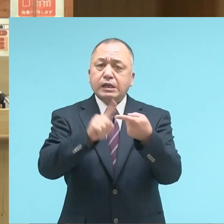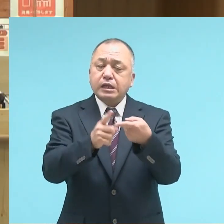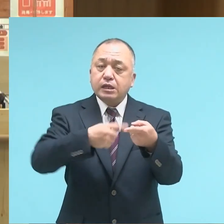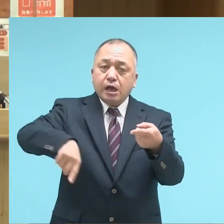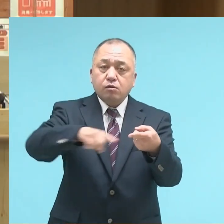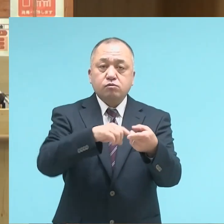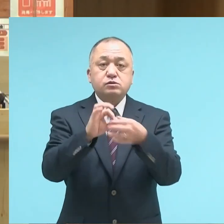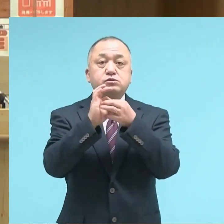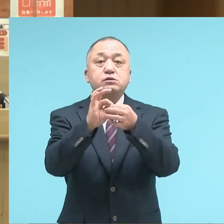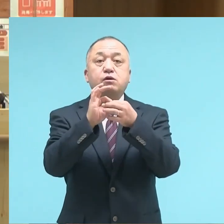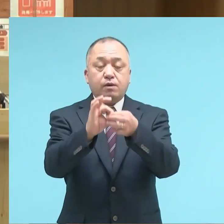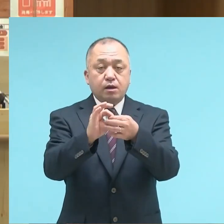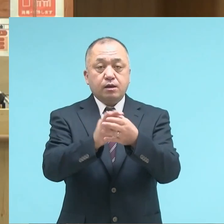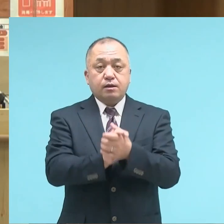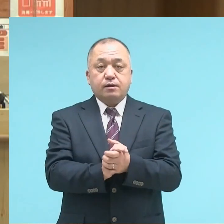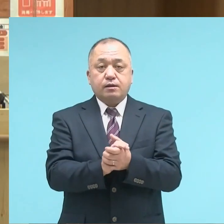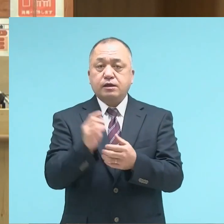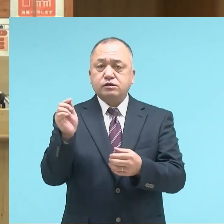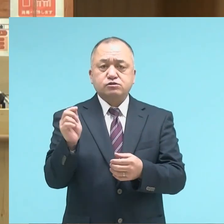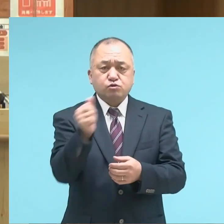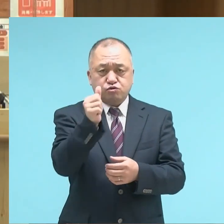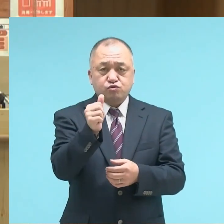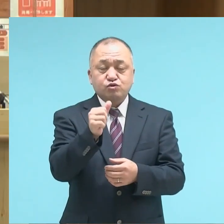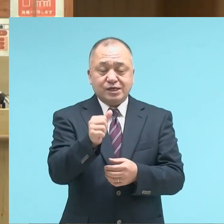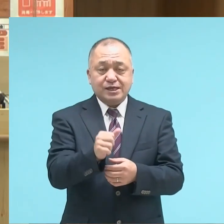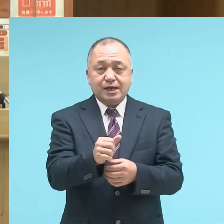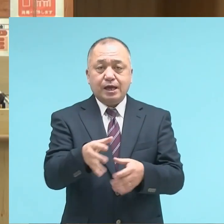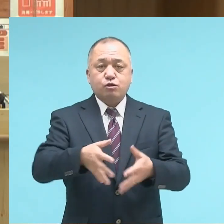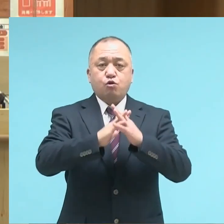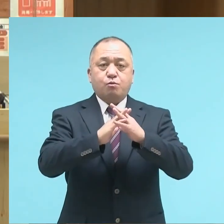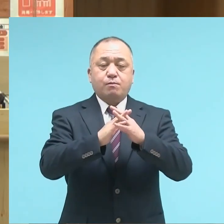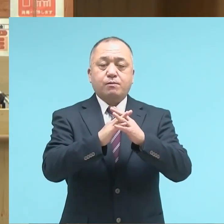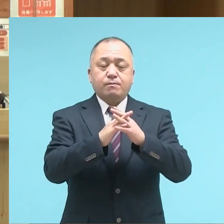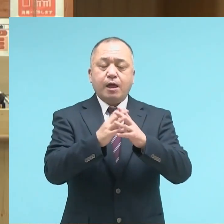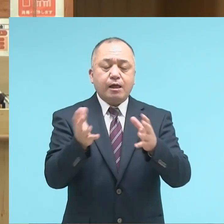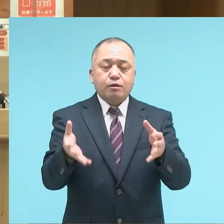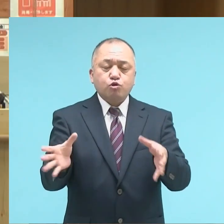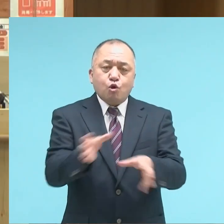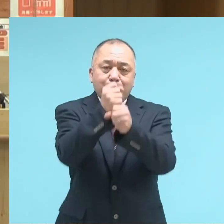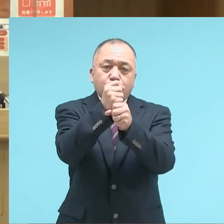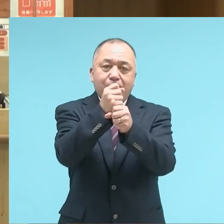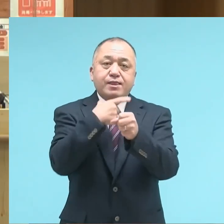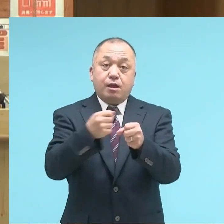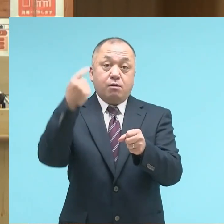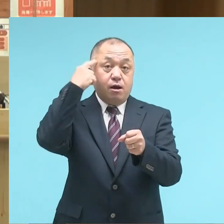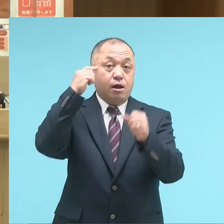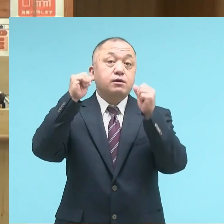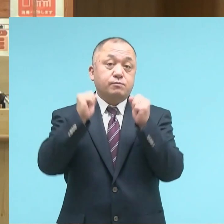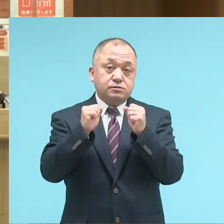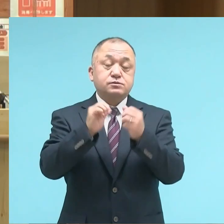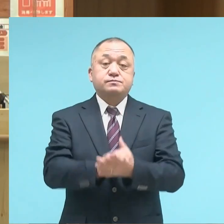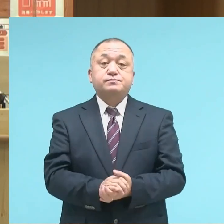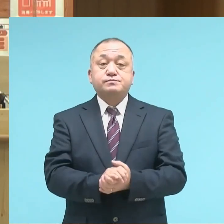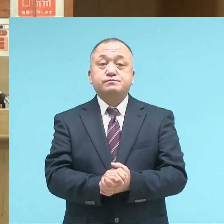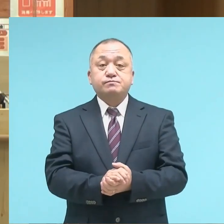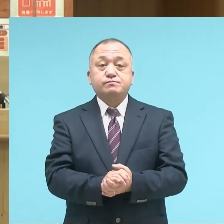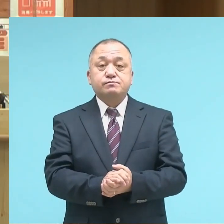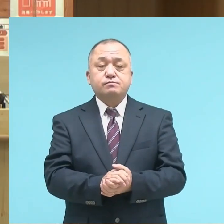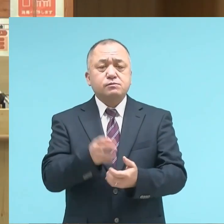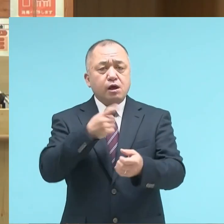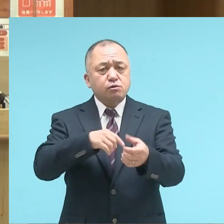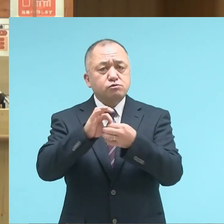については早急に取りまとめていきたいということで、現時点ではお答えさせていただきたいと思います。 内容については